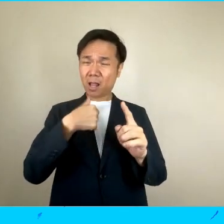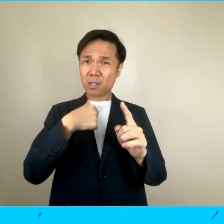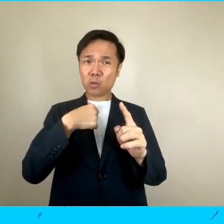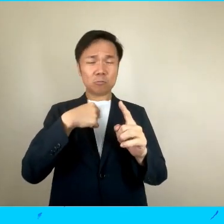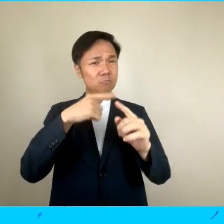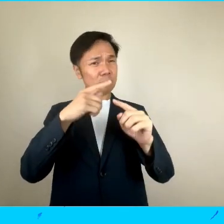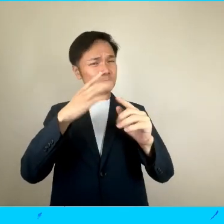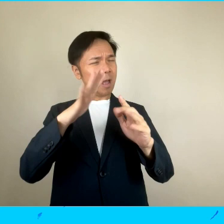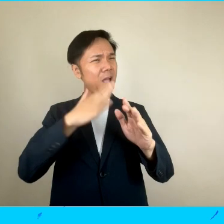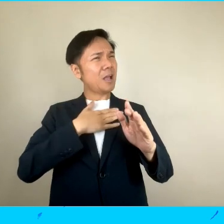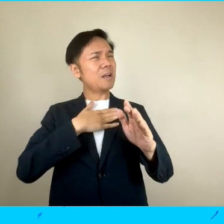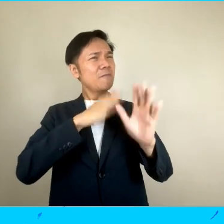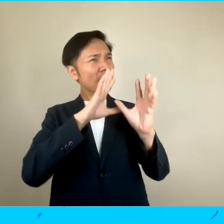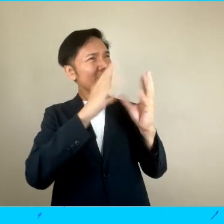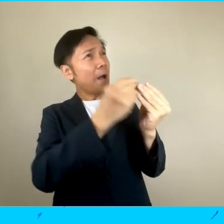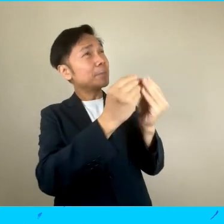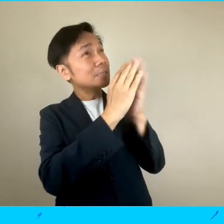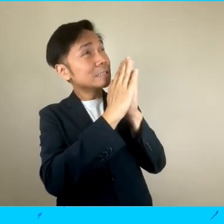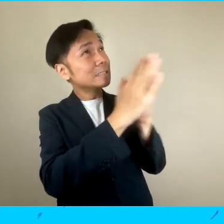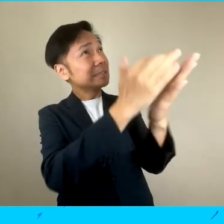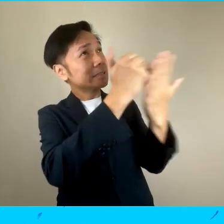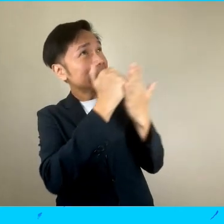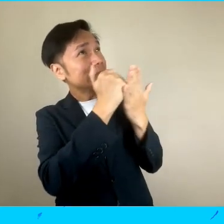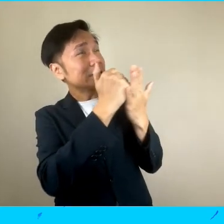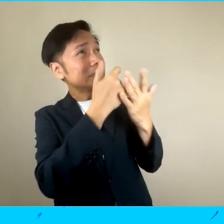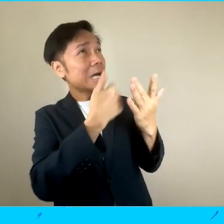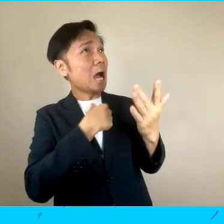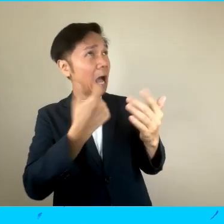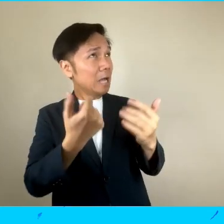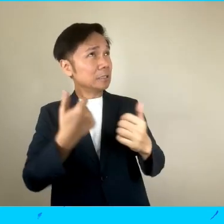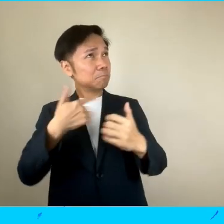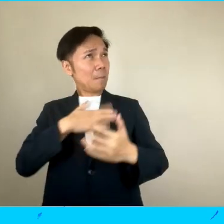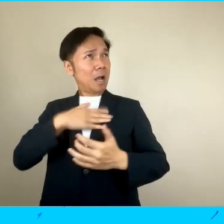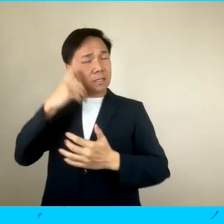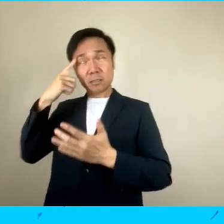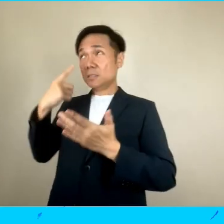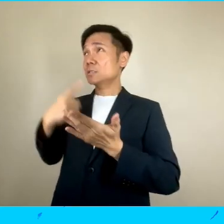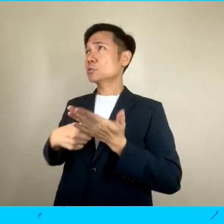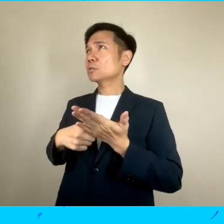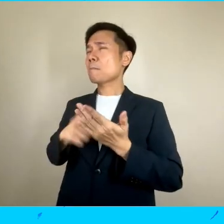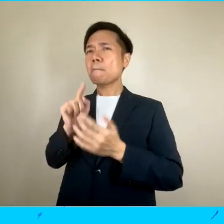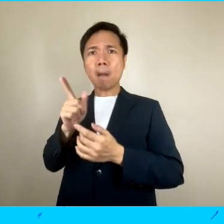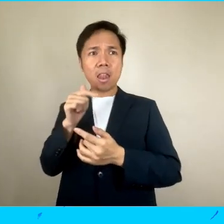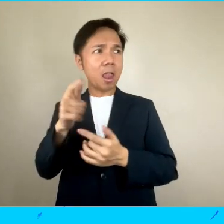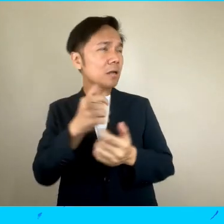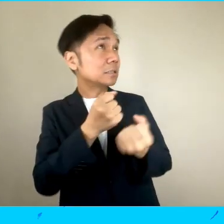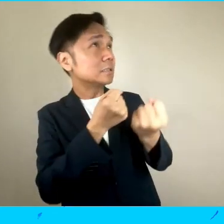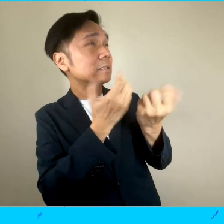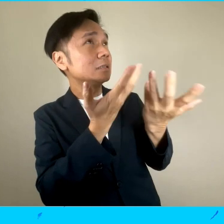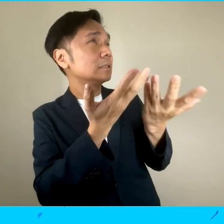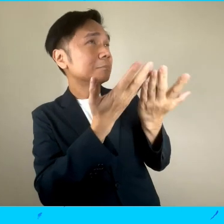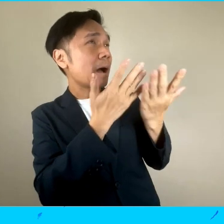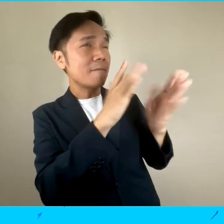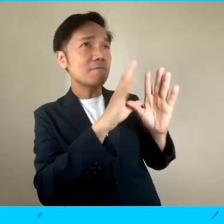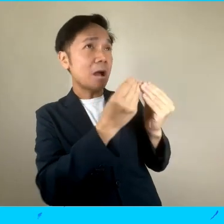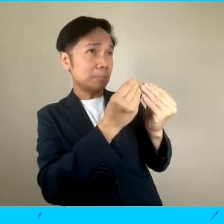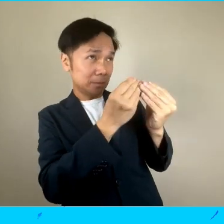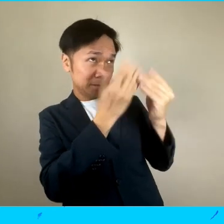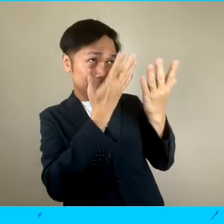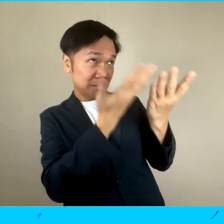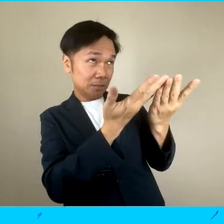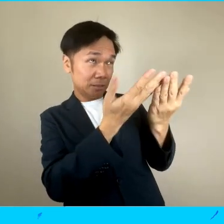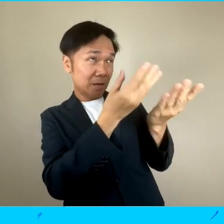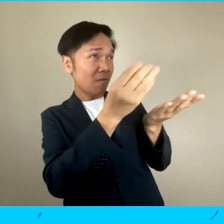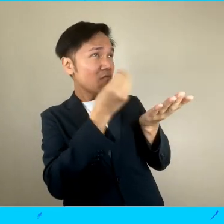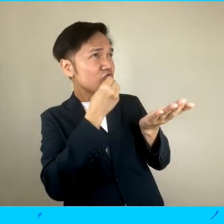Donc, pourquoi on est encore dépendant des adultes? Merci. Bon, c'est une question intéressante.